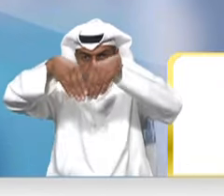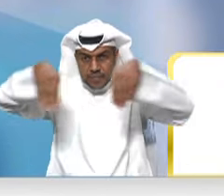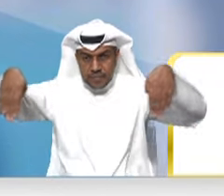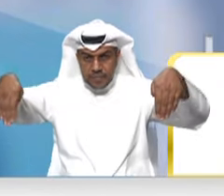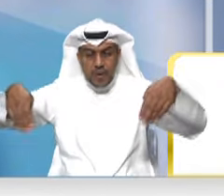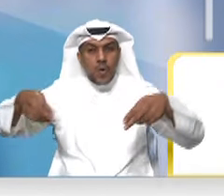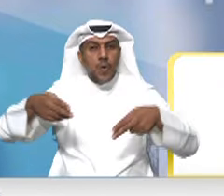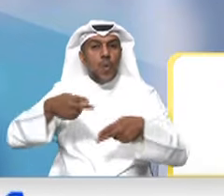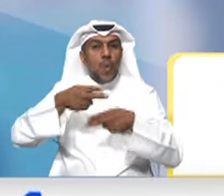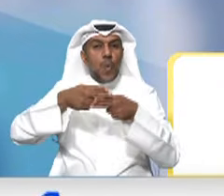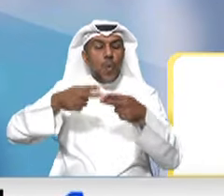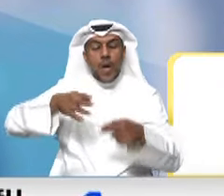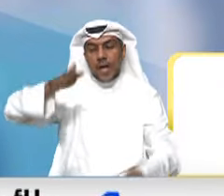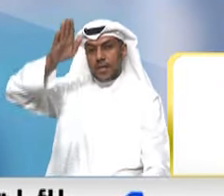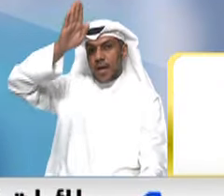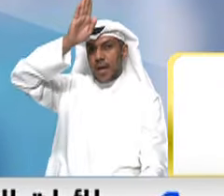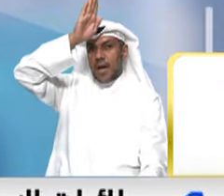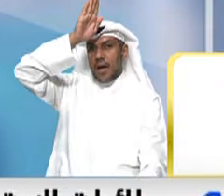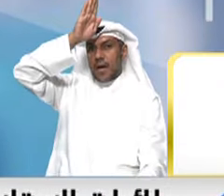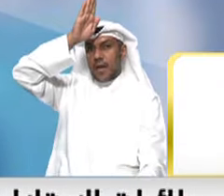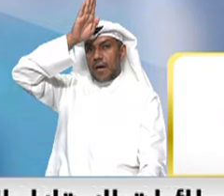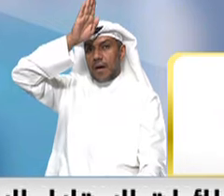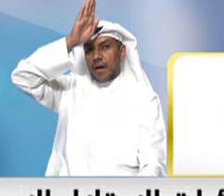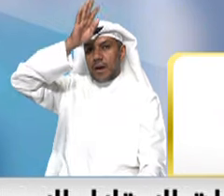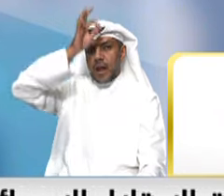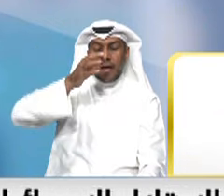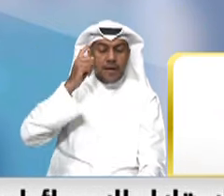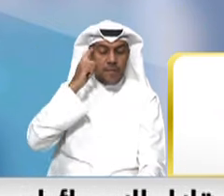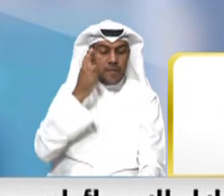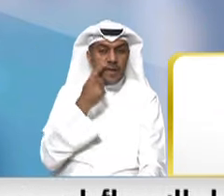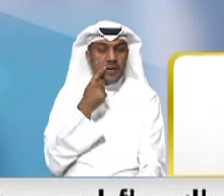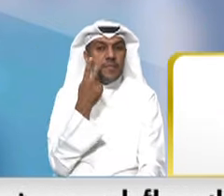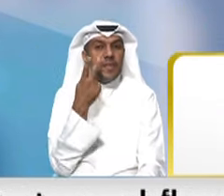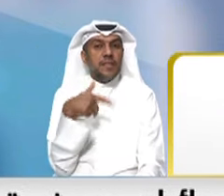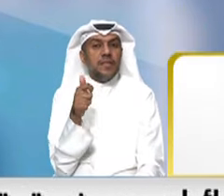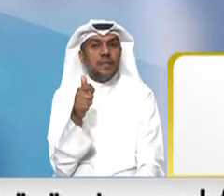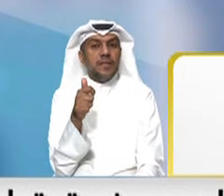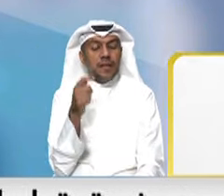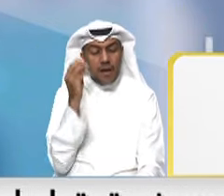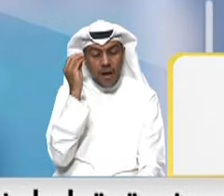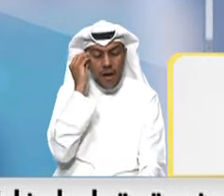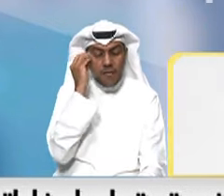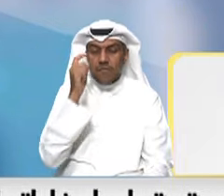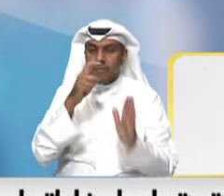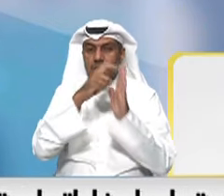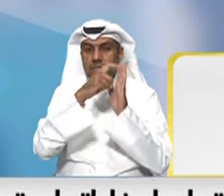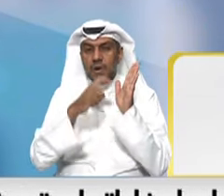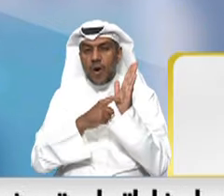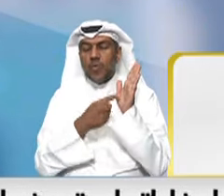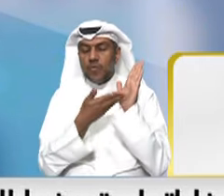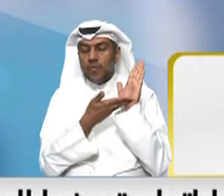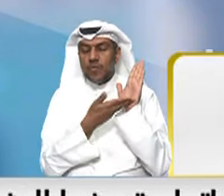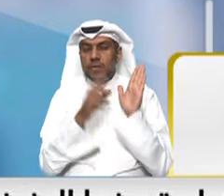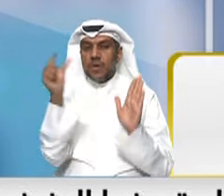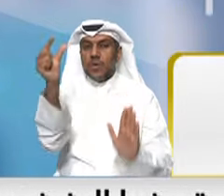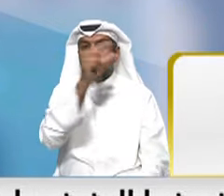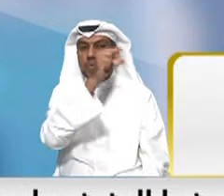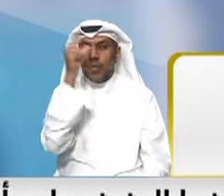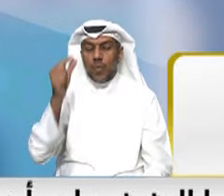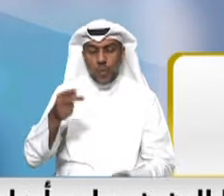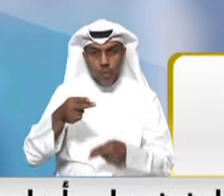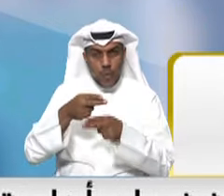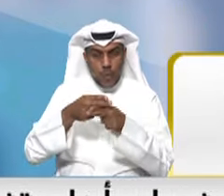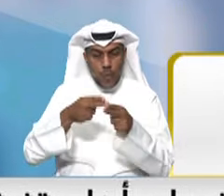بعد العلامة البحرية 162 وفقا لقواعد القانون الدولي، مؤكدين